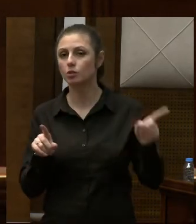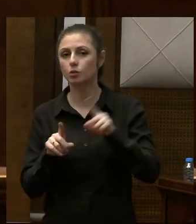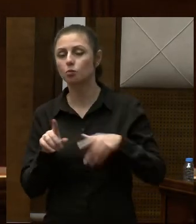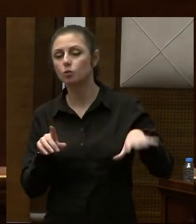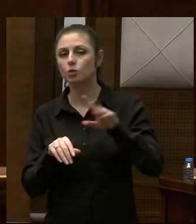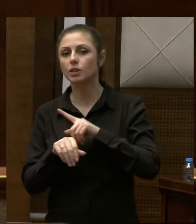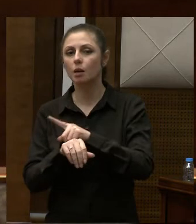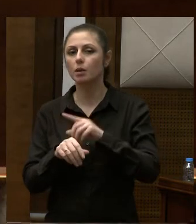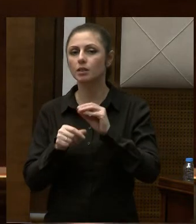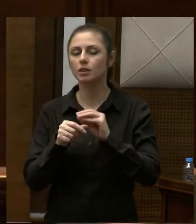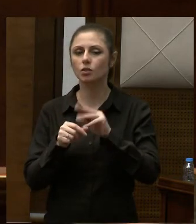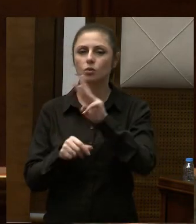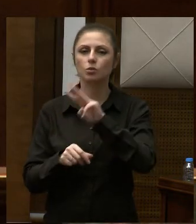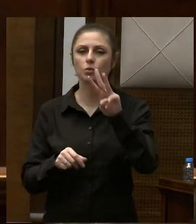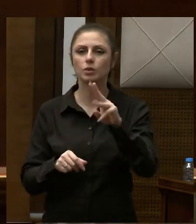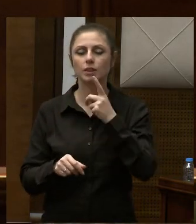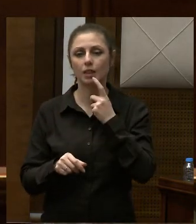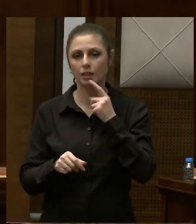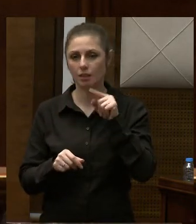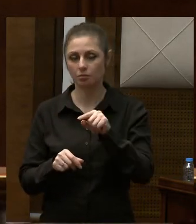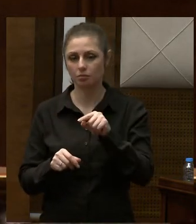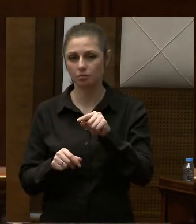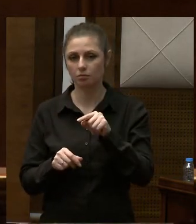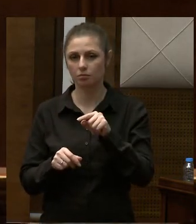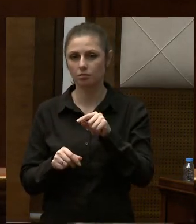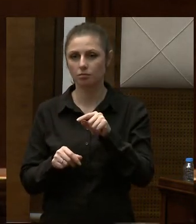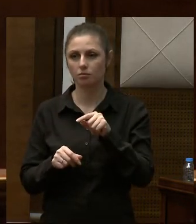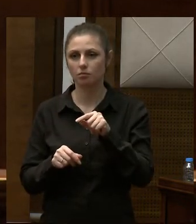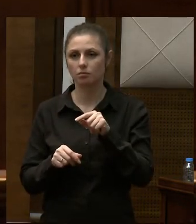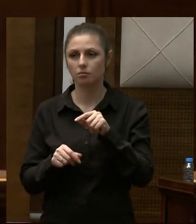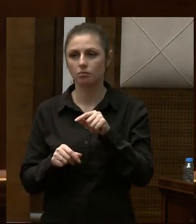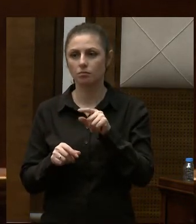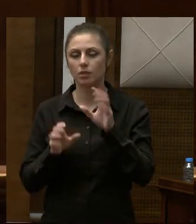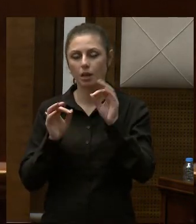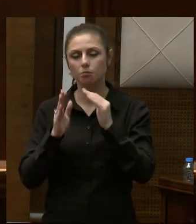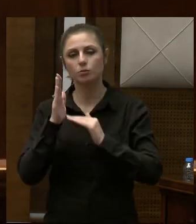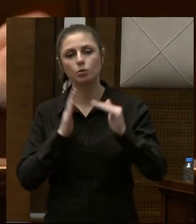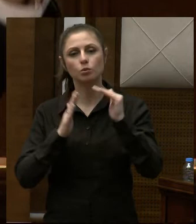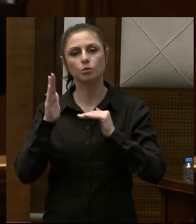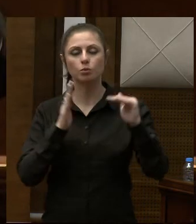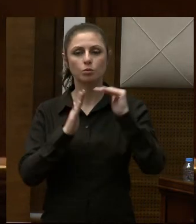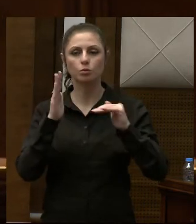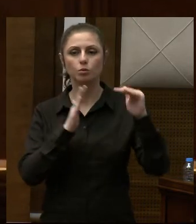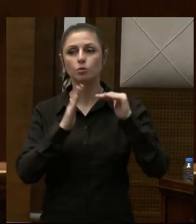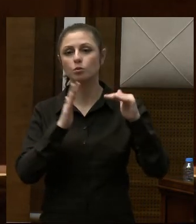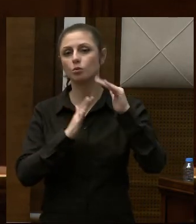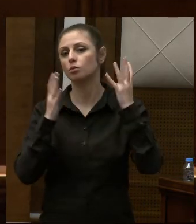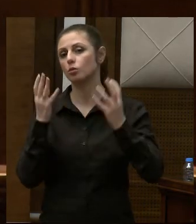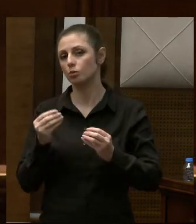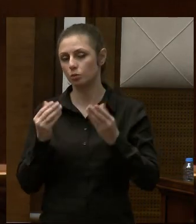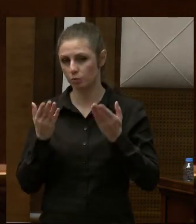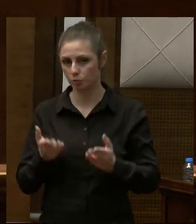zamanlar içerisinde en azından 33 yıldan beri ben şahitim, rüştünü bütün zamanlarda ispatlamıştır. Hele hele bu meclis çok daha